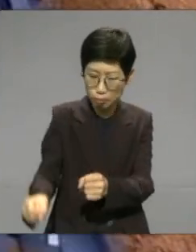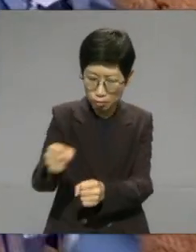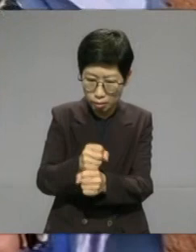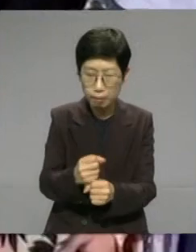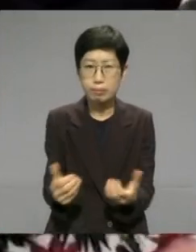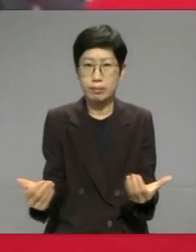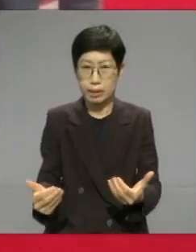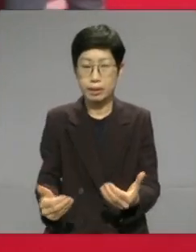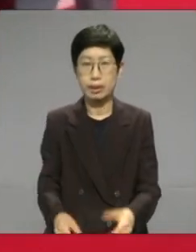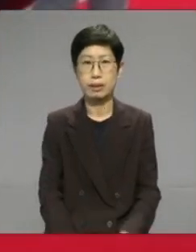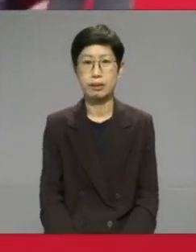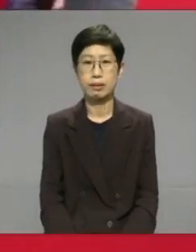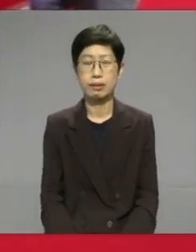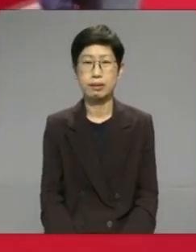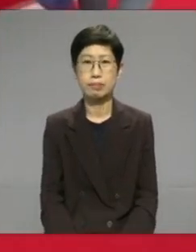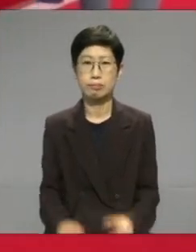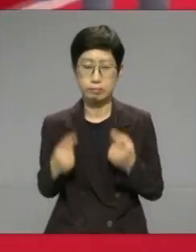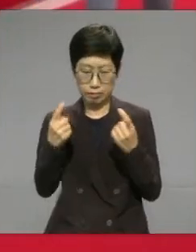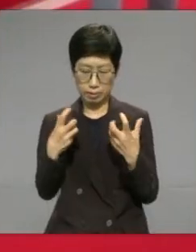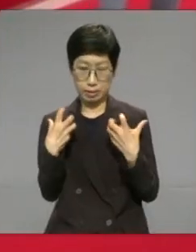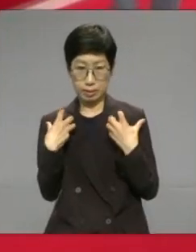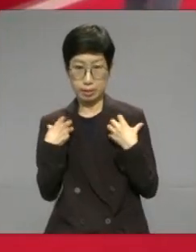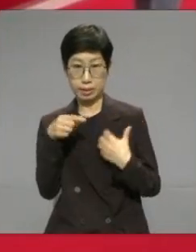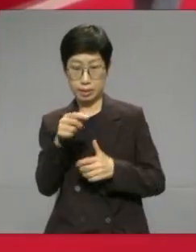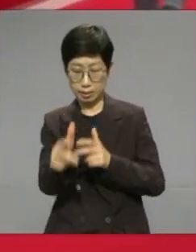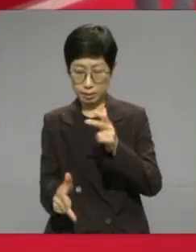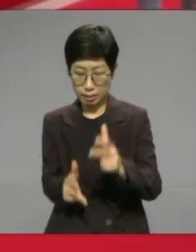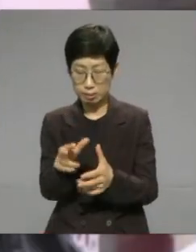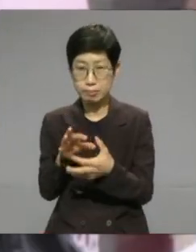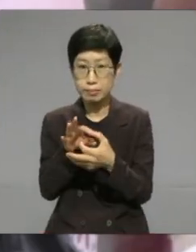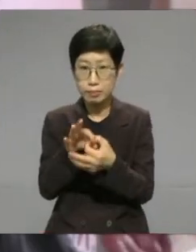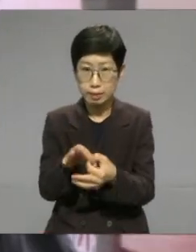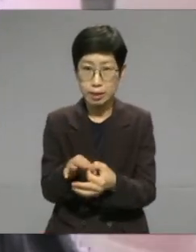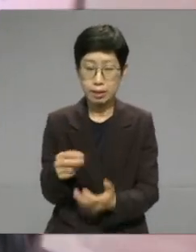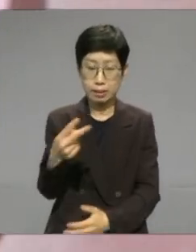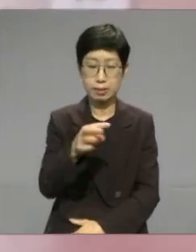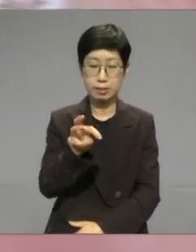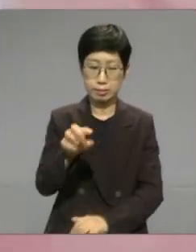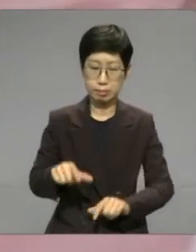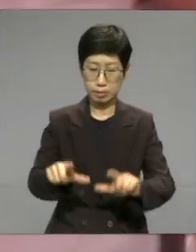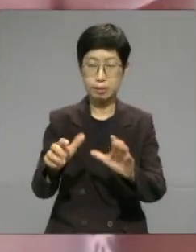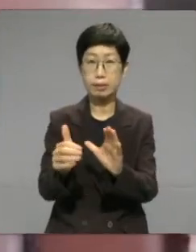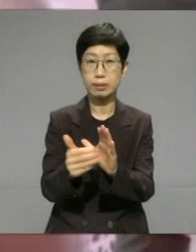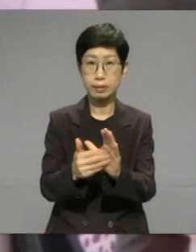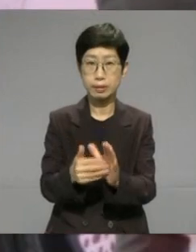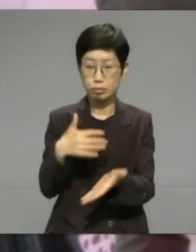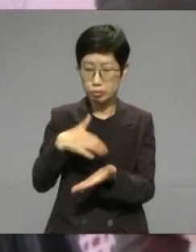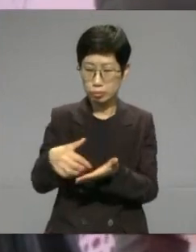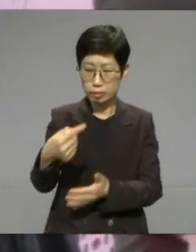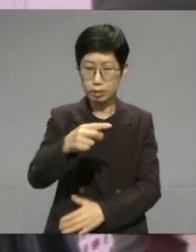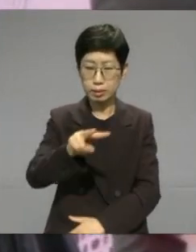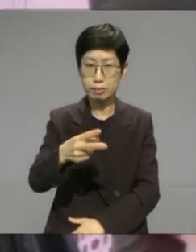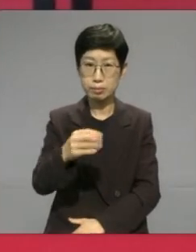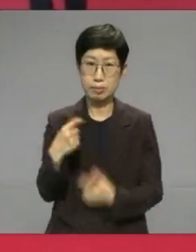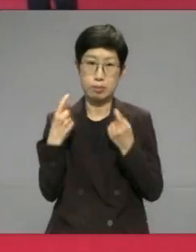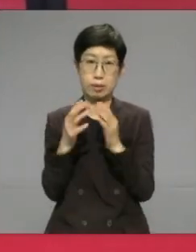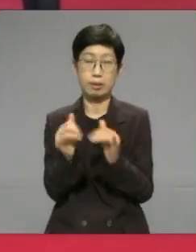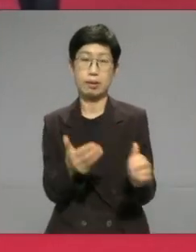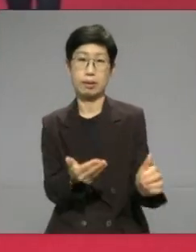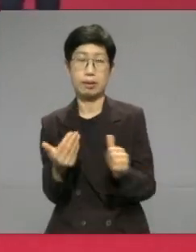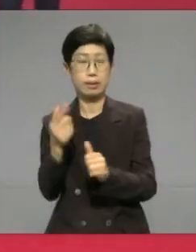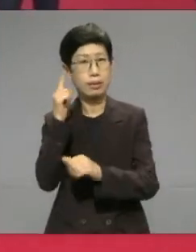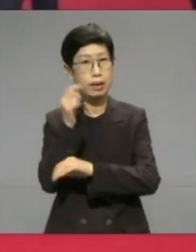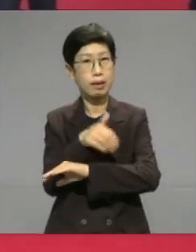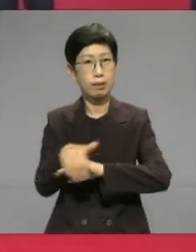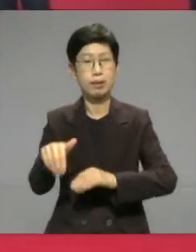있습니다. 관광청은 이 프로젝트를 통해 2030년까지 1,200만 명의 관광객을